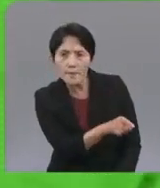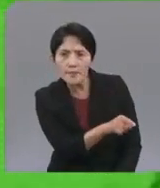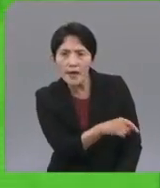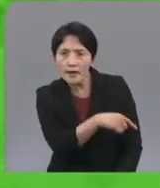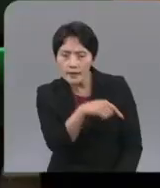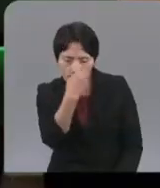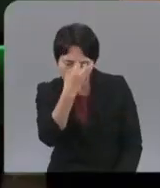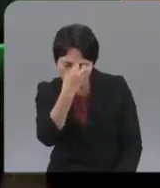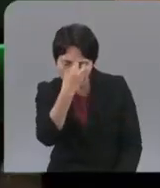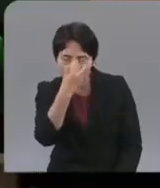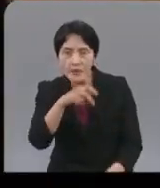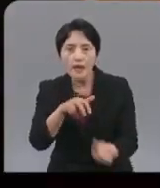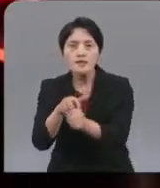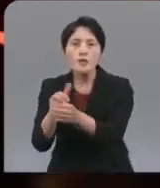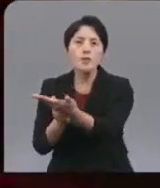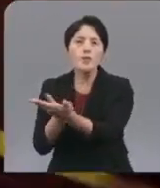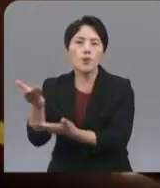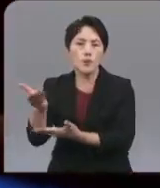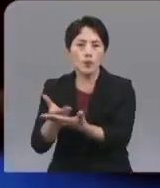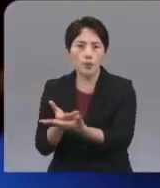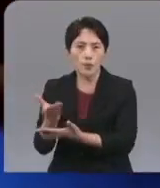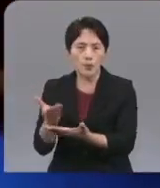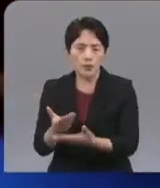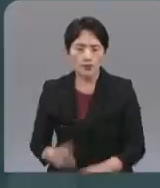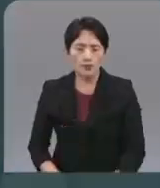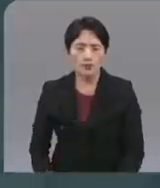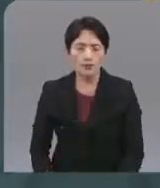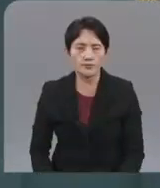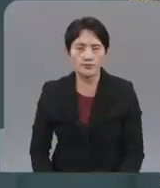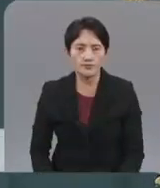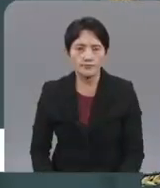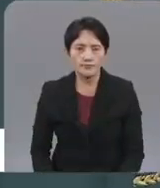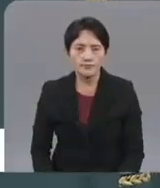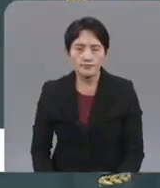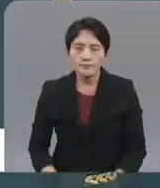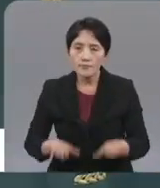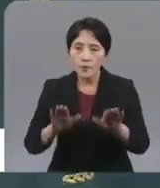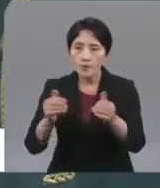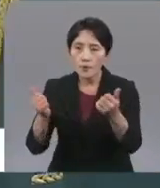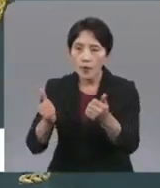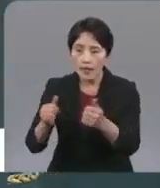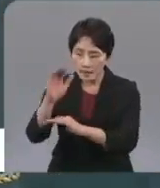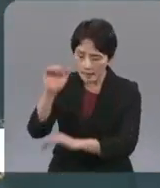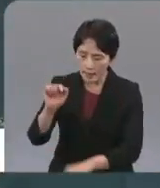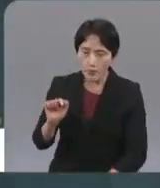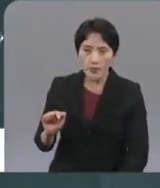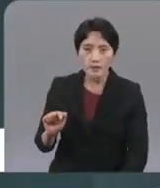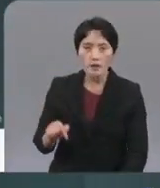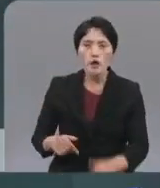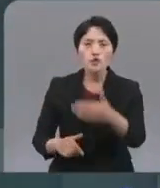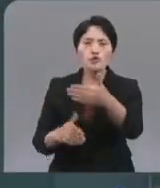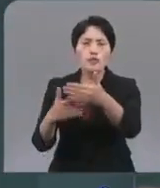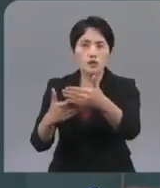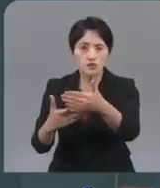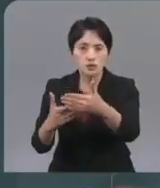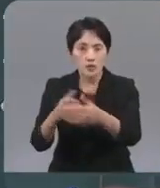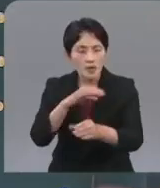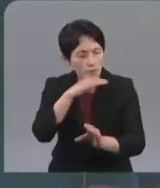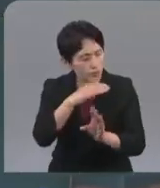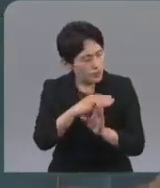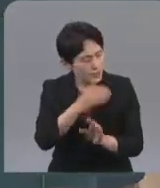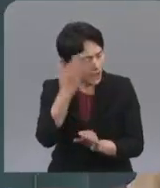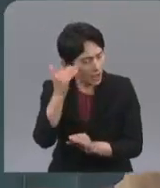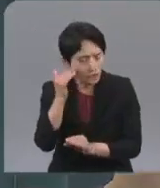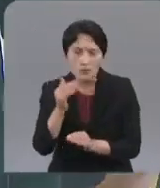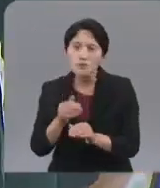واتفقا على انشاء نظام بين الجيشين الكوري الجنوبي والامريكي من اجل تبادل